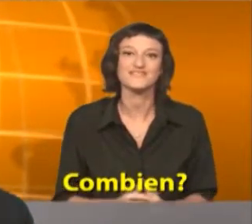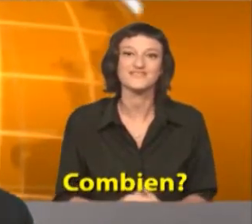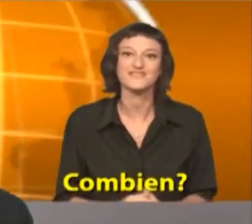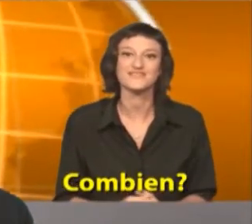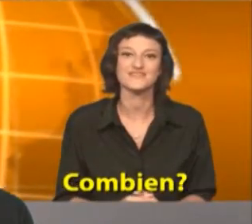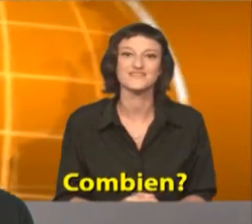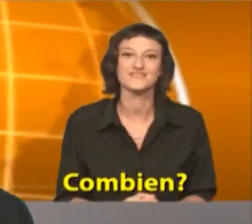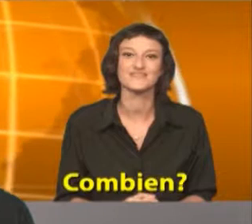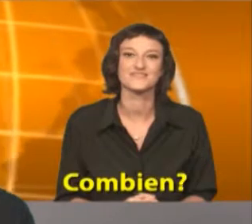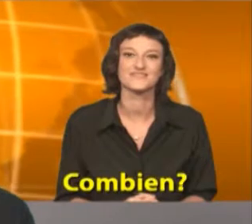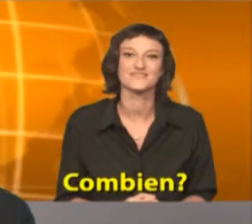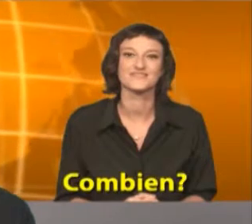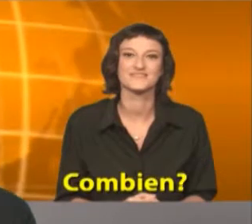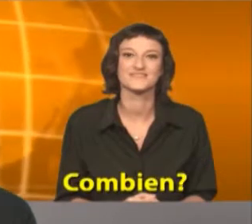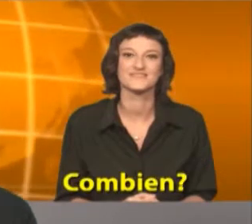Quanto?